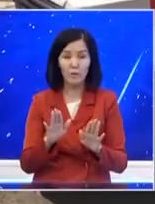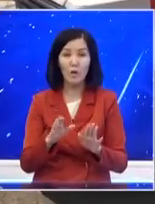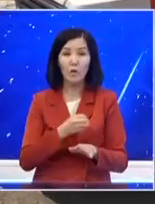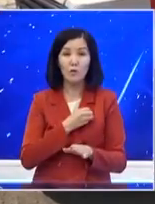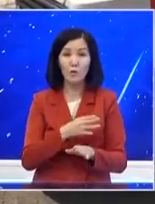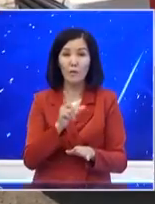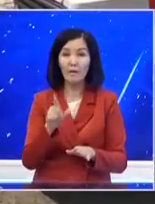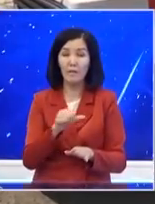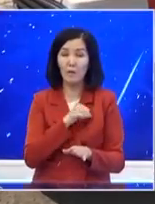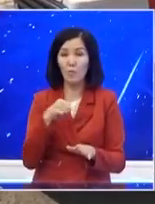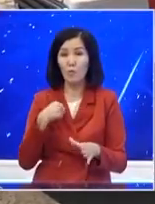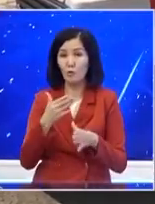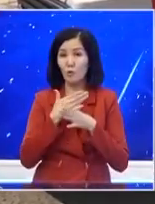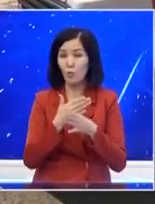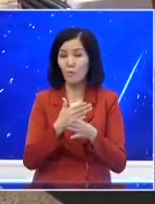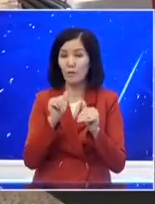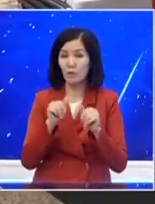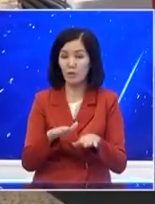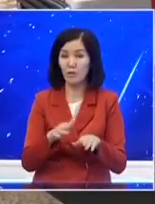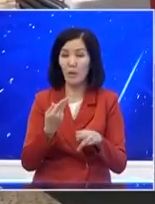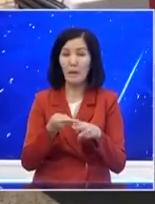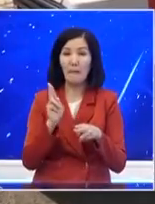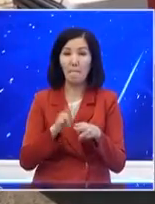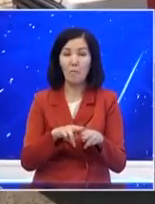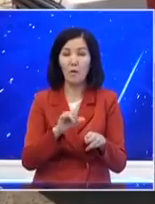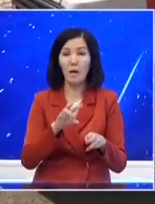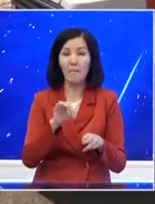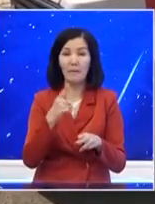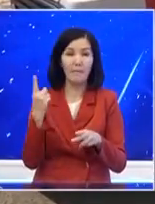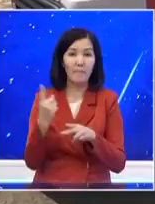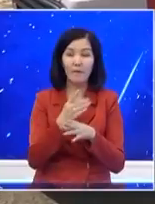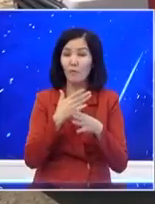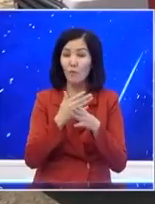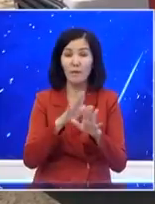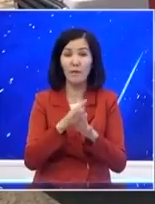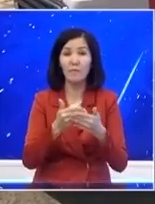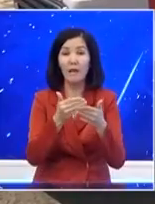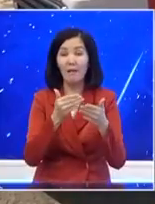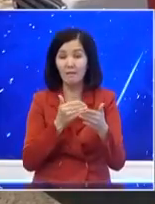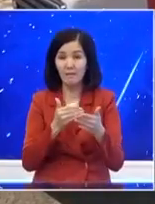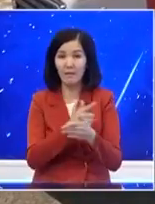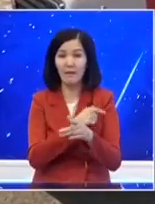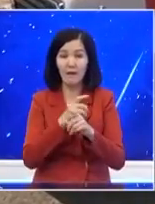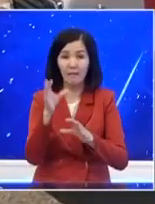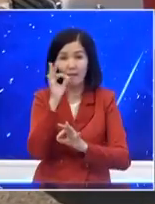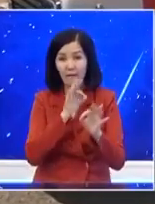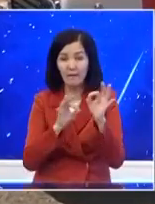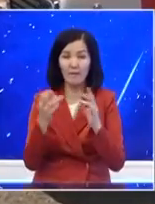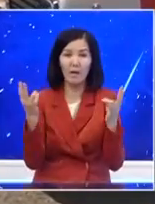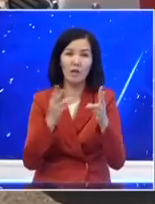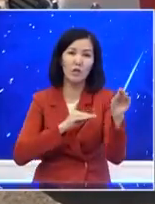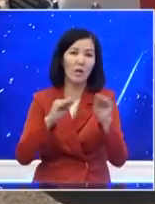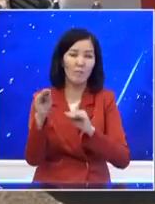азамат емханаға қолдау көрсетуді жөн көрді. Бұл Мұрат Амантайұлының алғашқы көмегі емес. Ол біздің емханаға дәрі-дәрмек тіпті керекті